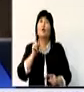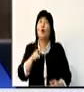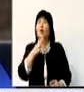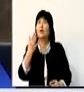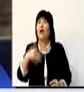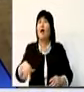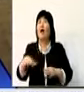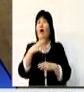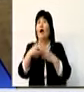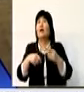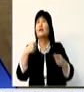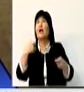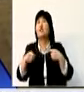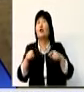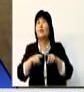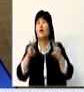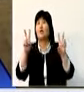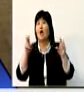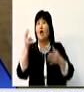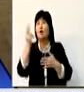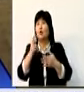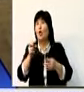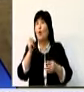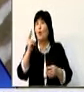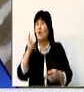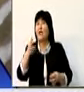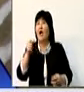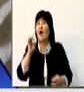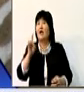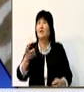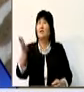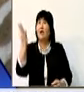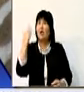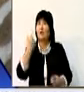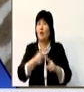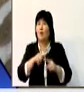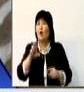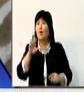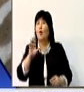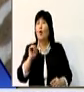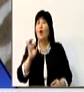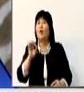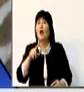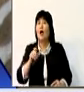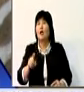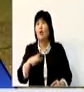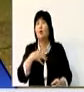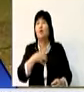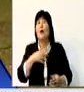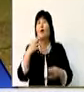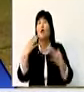өзінде халықаралық жәрмеңке деп суреттеді. Бірақ 12-ші ғасырдағы феодалдық қырқыстардың әсерінен Бұлғар біршама уақыт өзінің маңызын